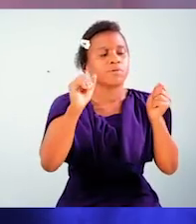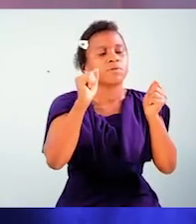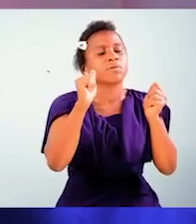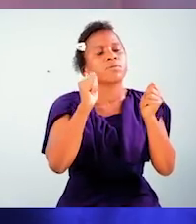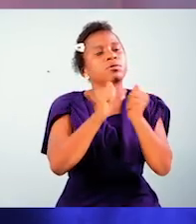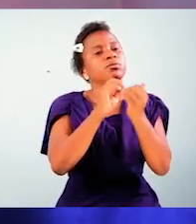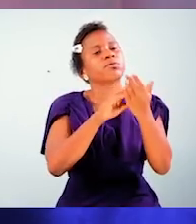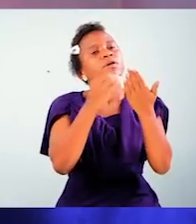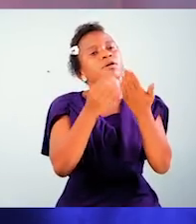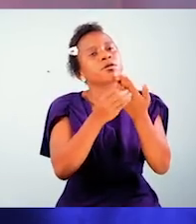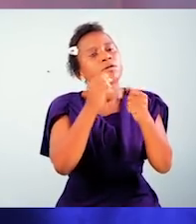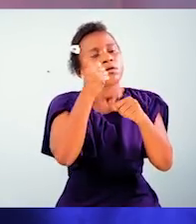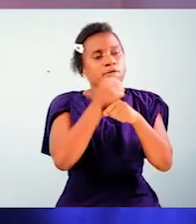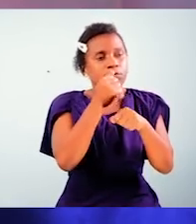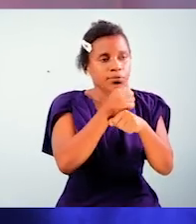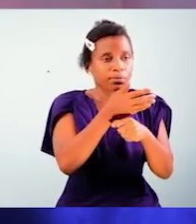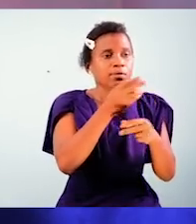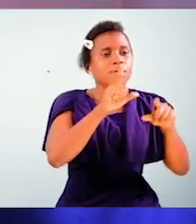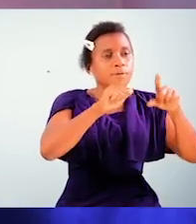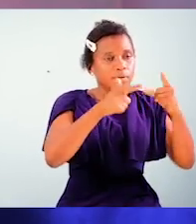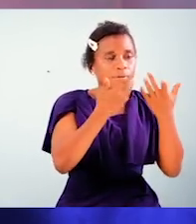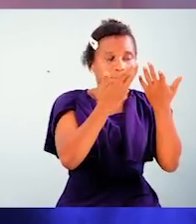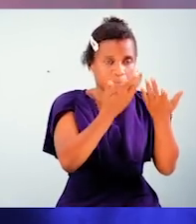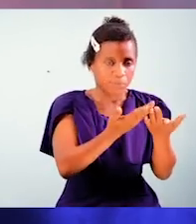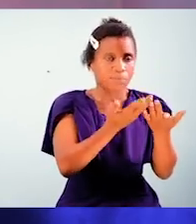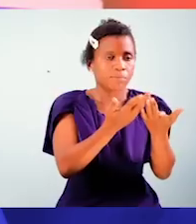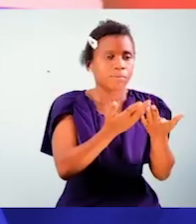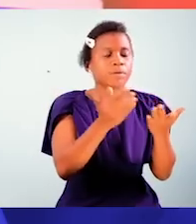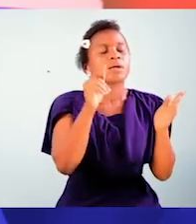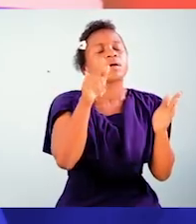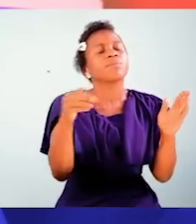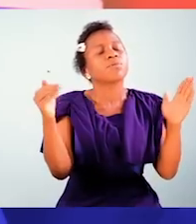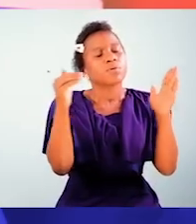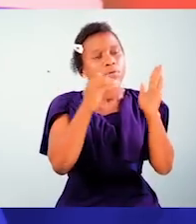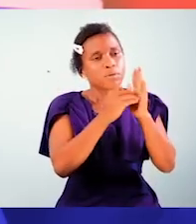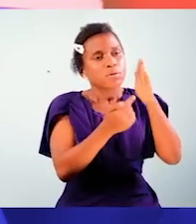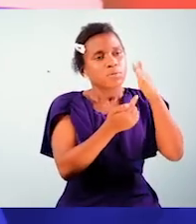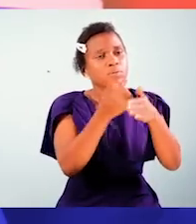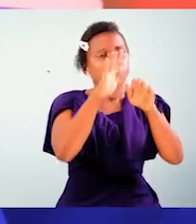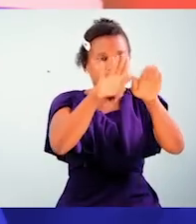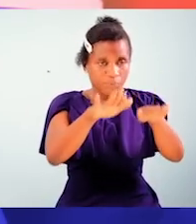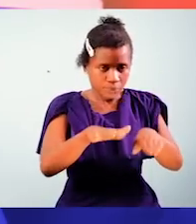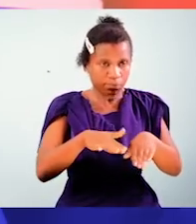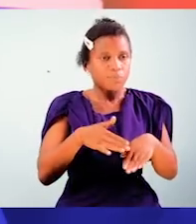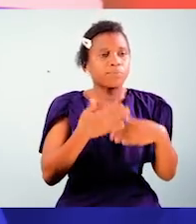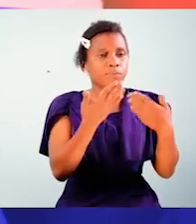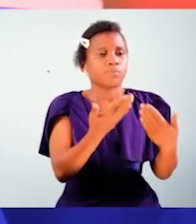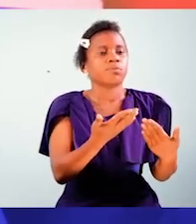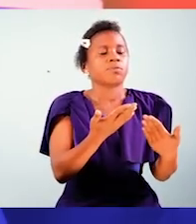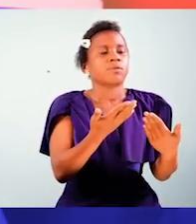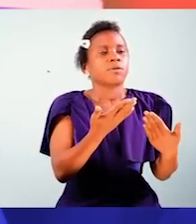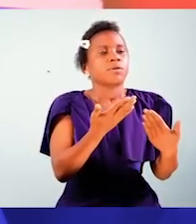sheria ya kanuni inayotokana na sheria ya bunge ya Public Audit